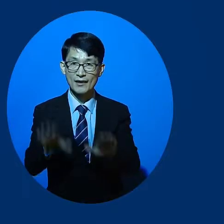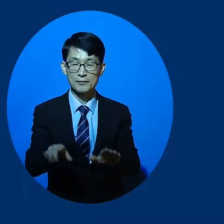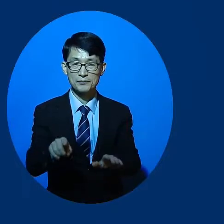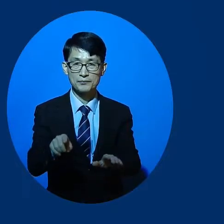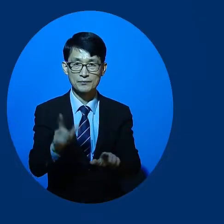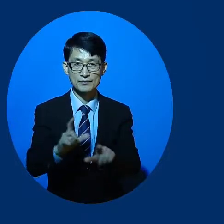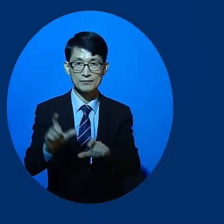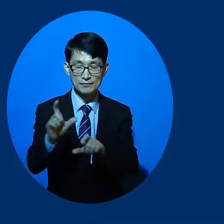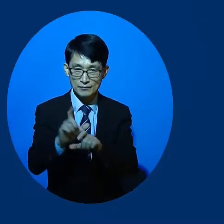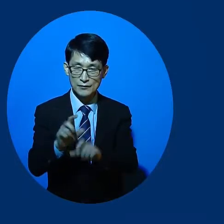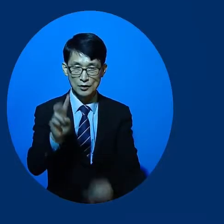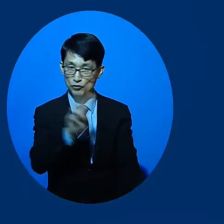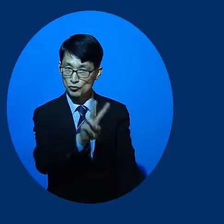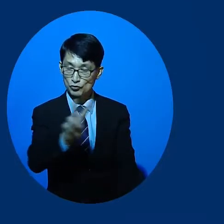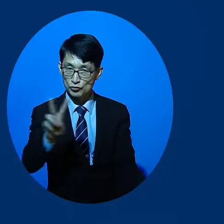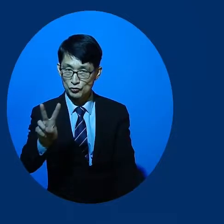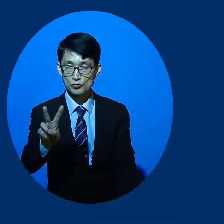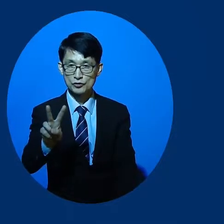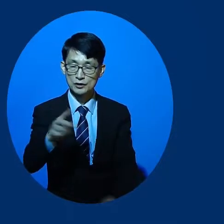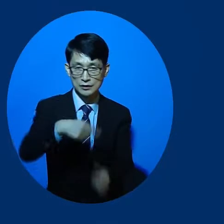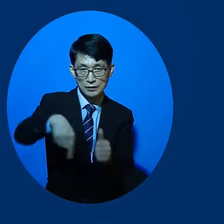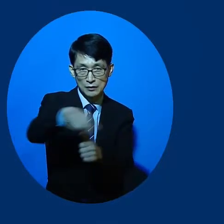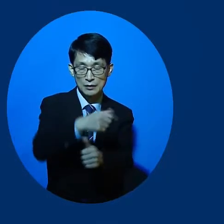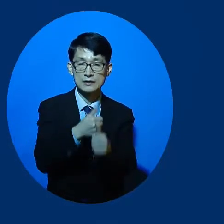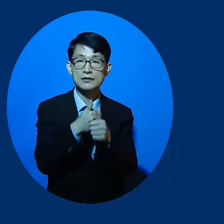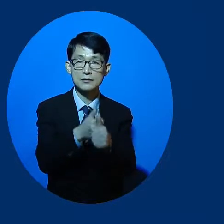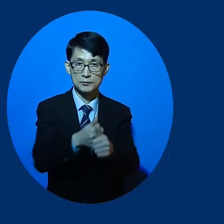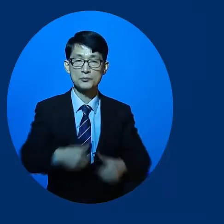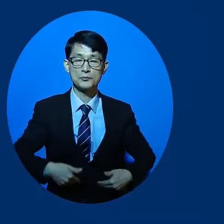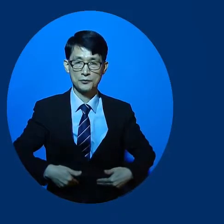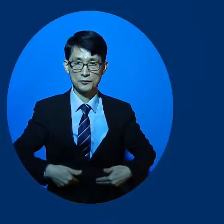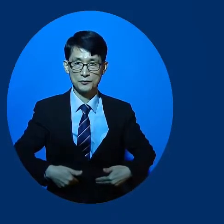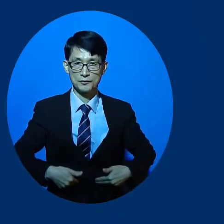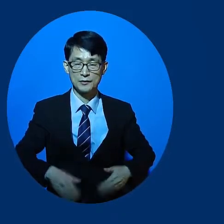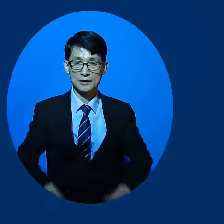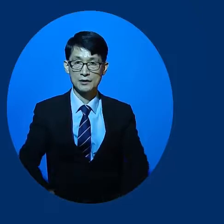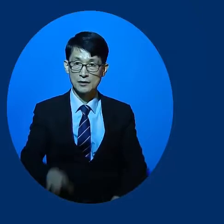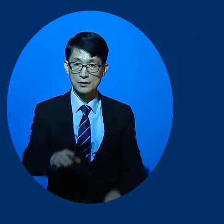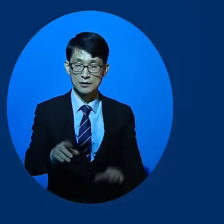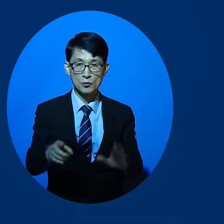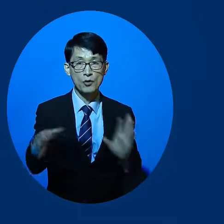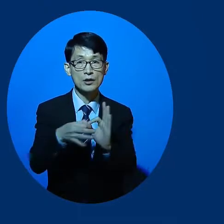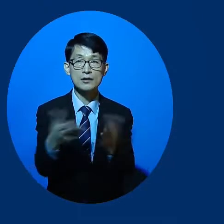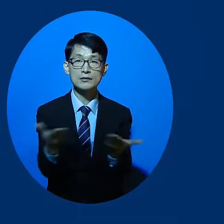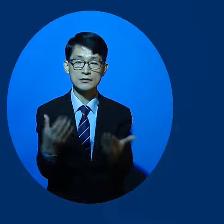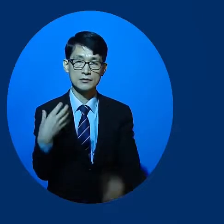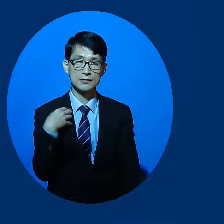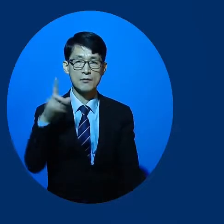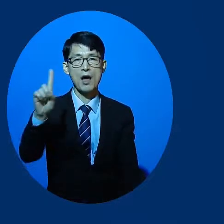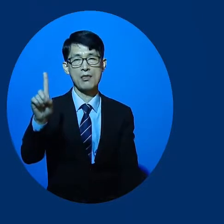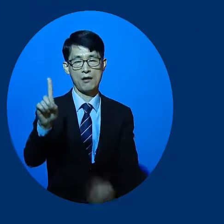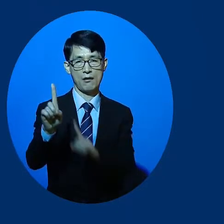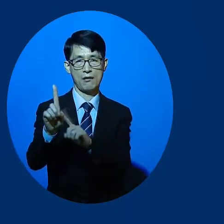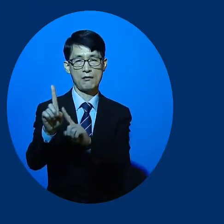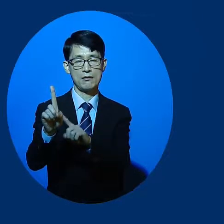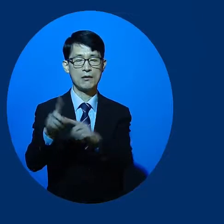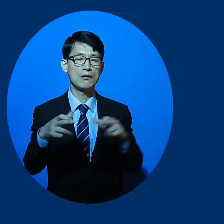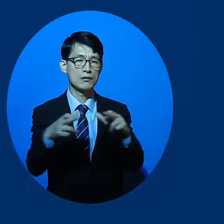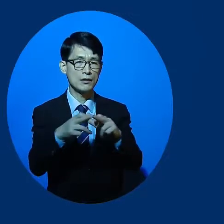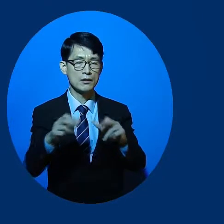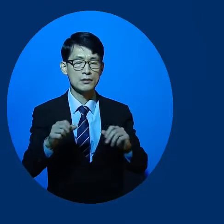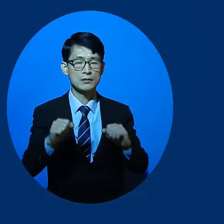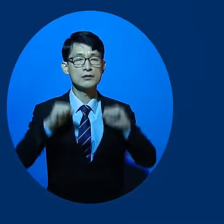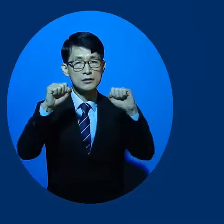확대할 필요성이 있습니다. 현재 1명이 이 관련 업무를 수행하고 있으나 늘어나는 장애인 체육 수요에